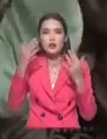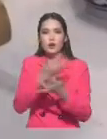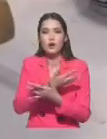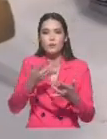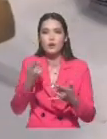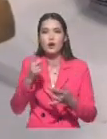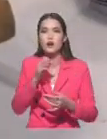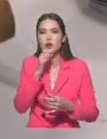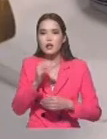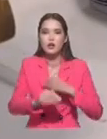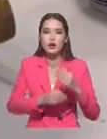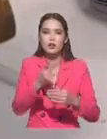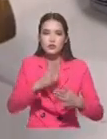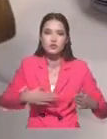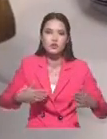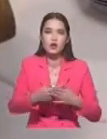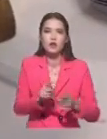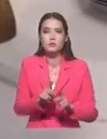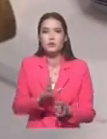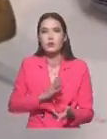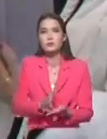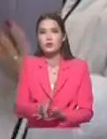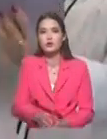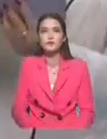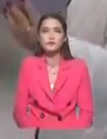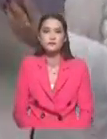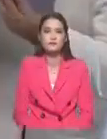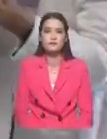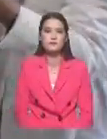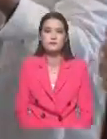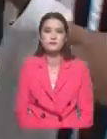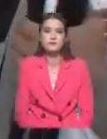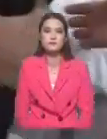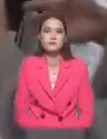баласын етене жақын болуға бағытталады. Сүндет Оралбек, Бағлан Жанғозин, Астана Таймс.